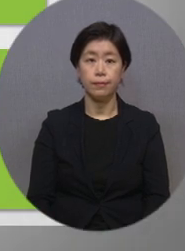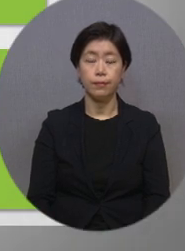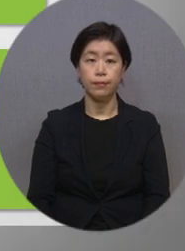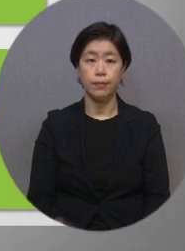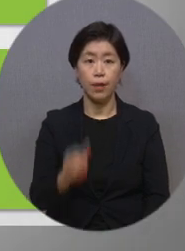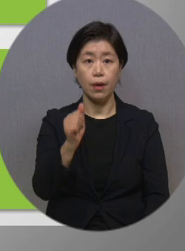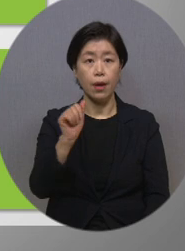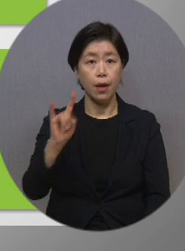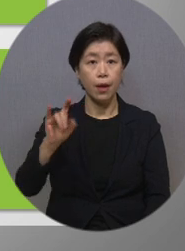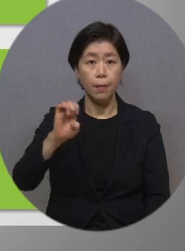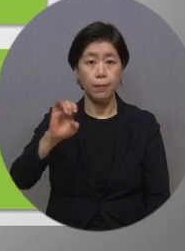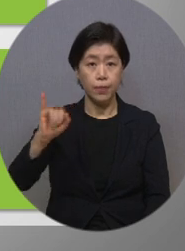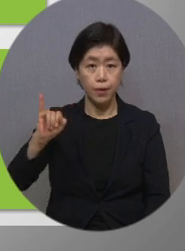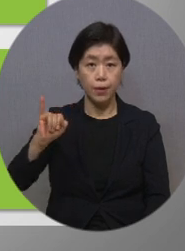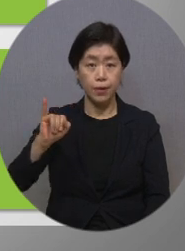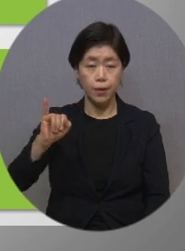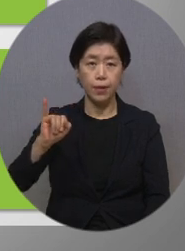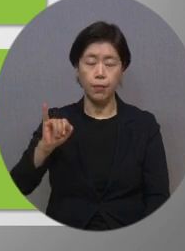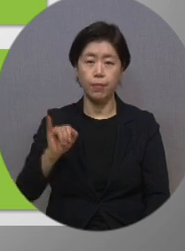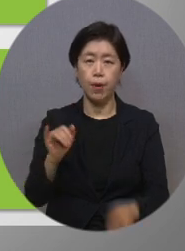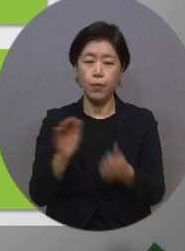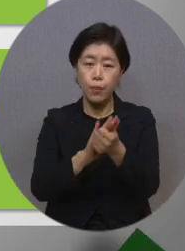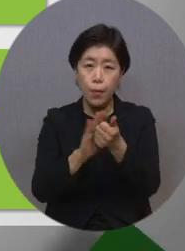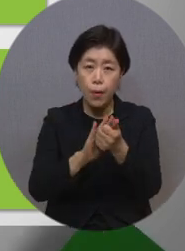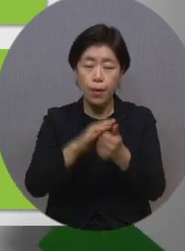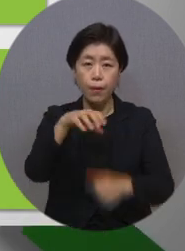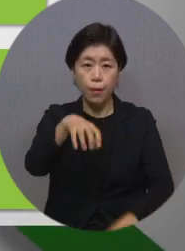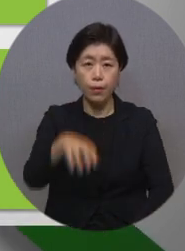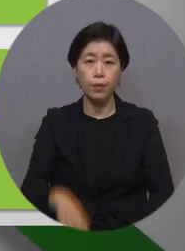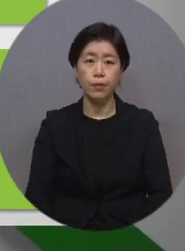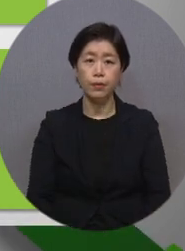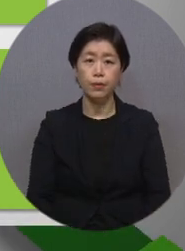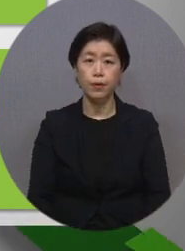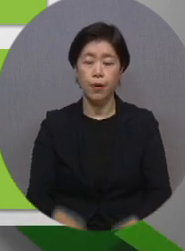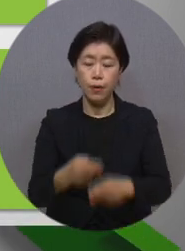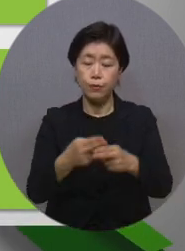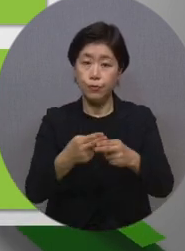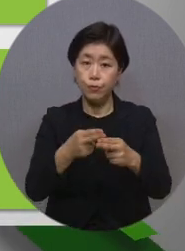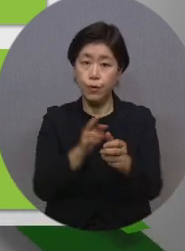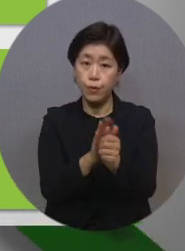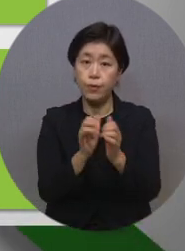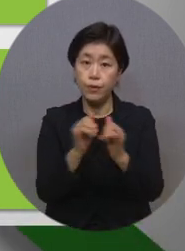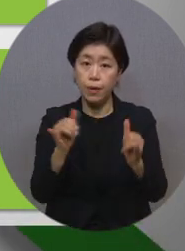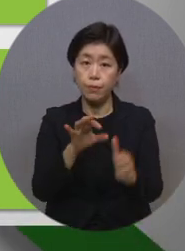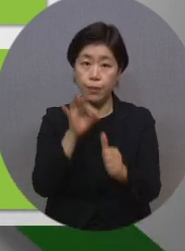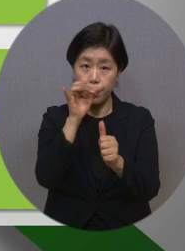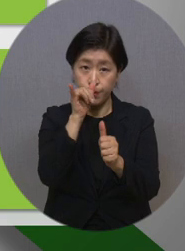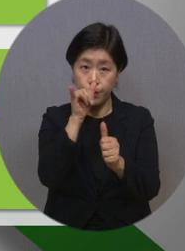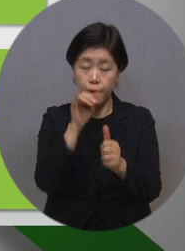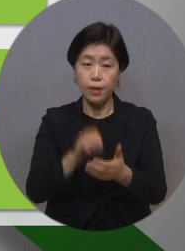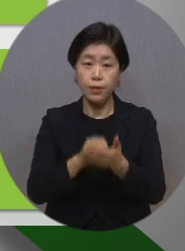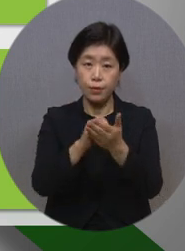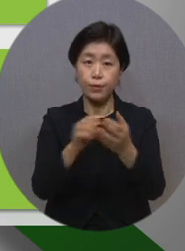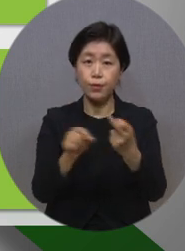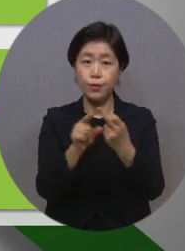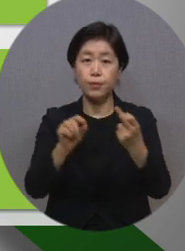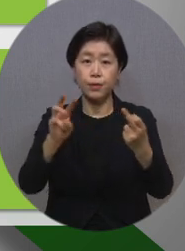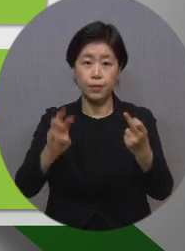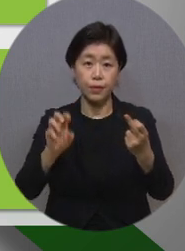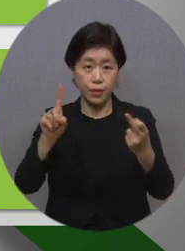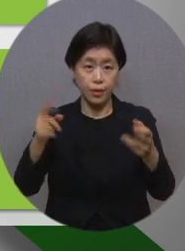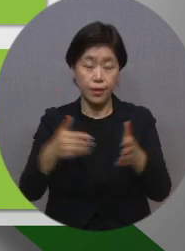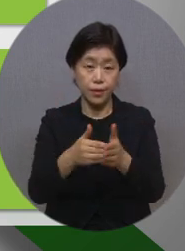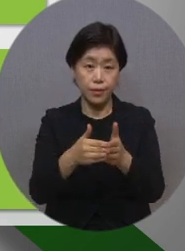해피실버 요양원에서 주방 보조원을 모집합니다. 접수 마감일은 12월 31일까지며